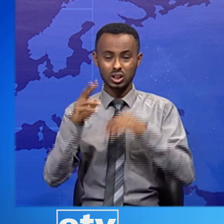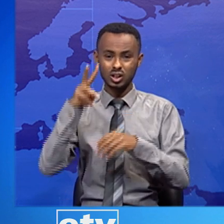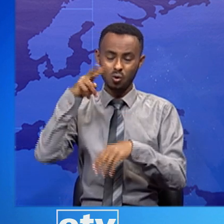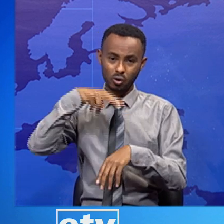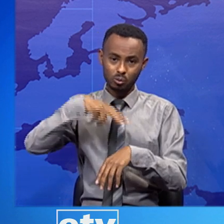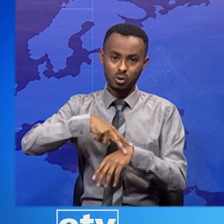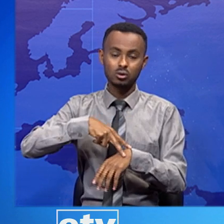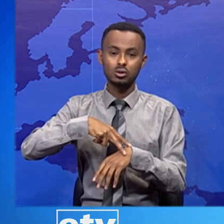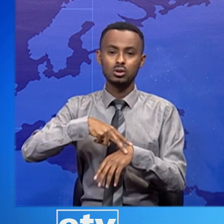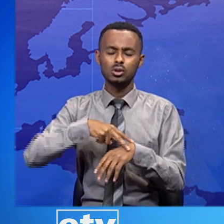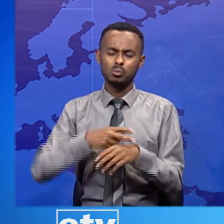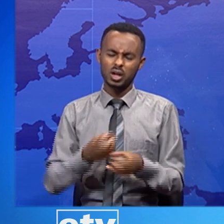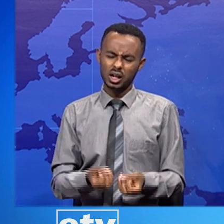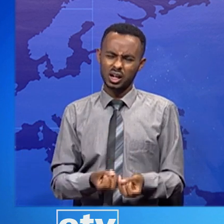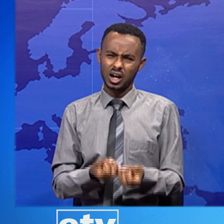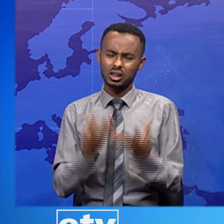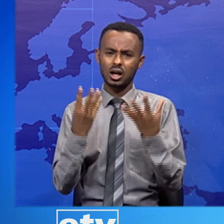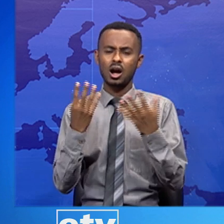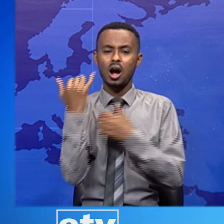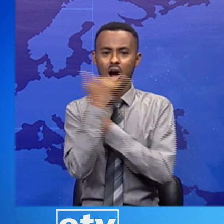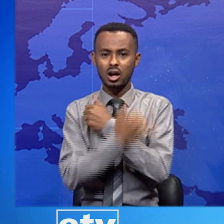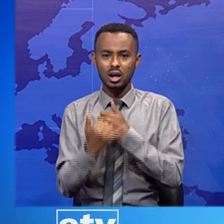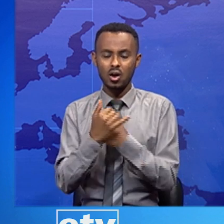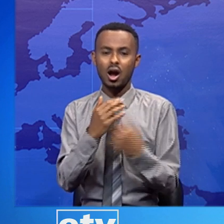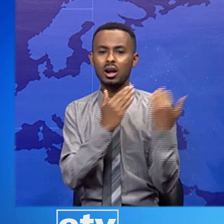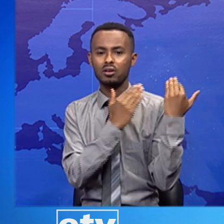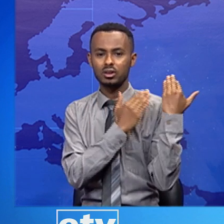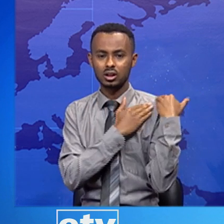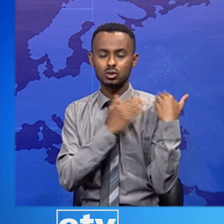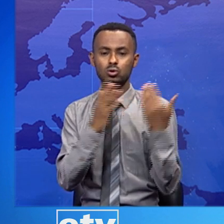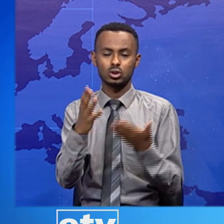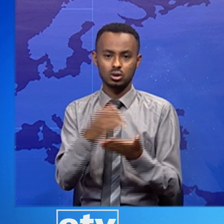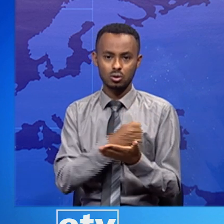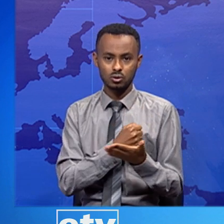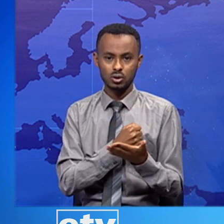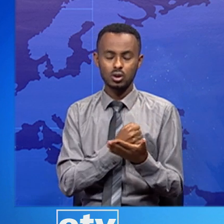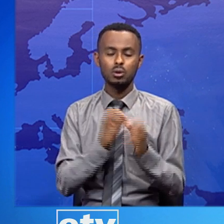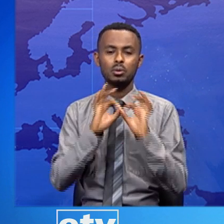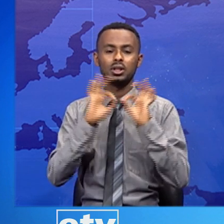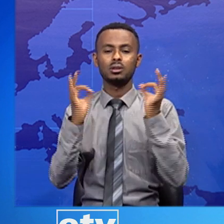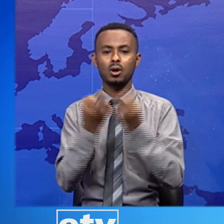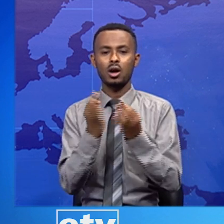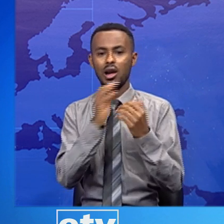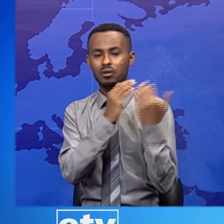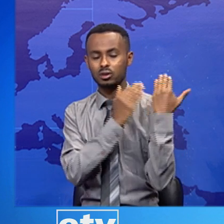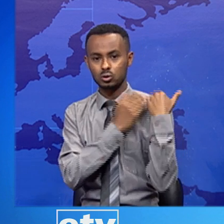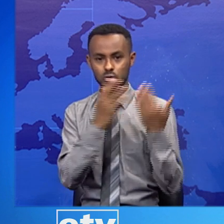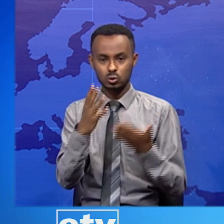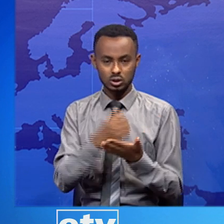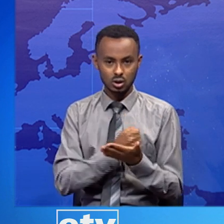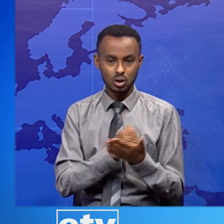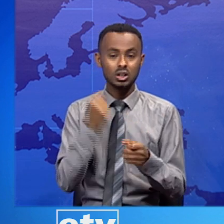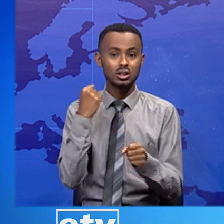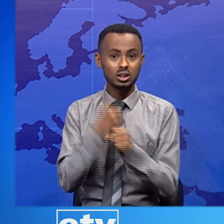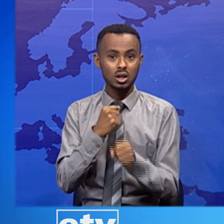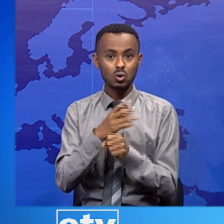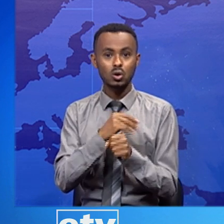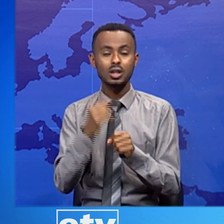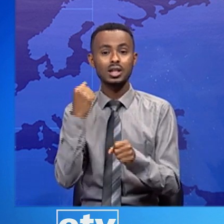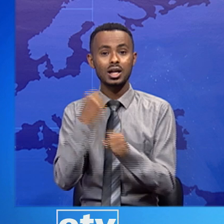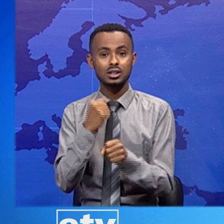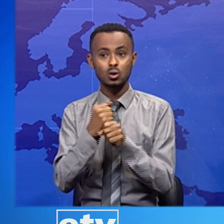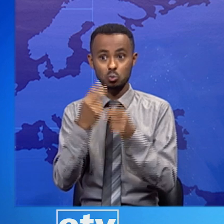ተቋቁሞ በርካታ ሀገራዊ ኃላፊነቶችን ወስደው ቤተሰባዊ ኃላፊነቶችን ወስደው ሲሰሩና